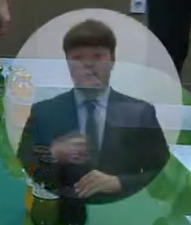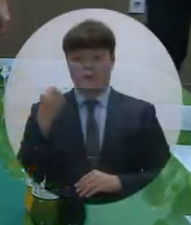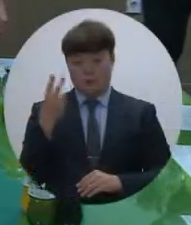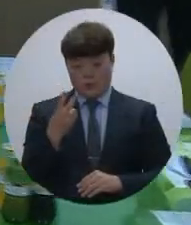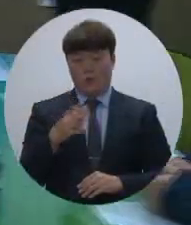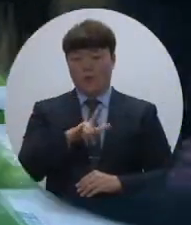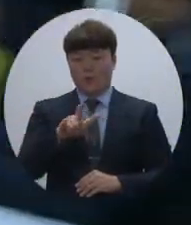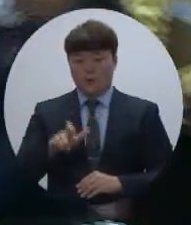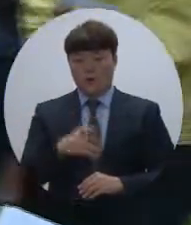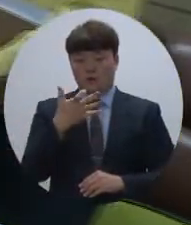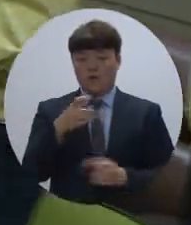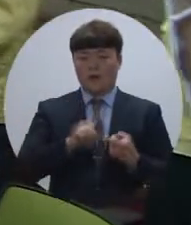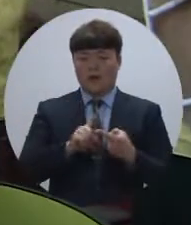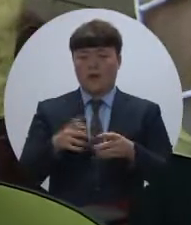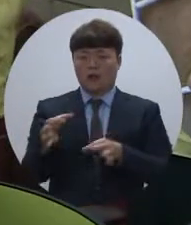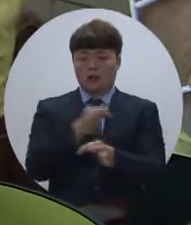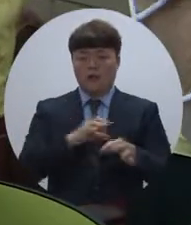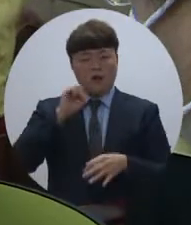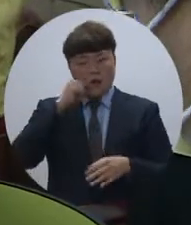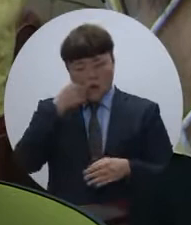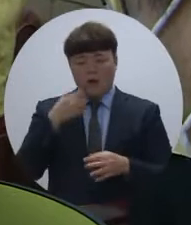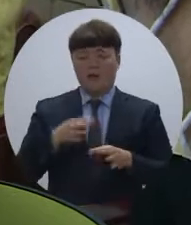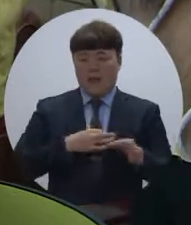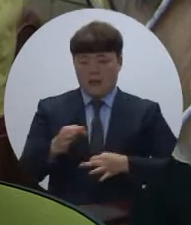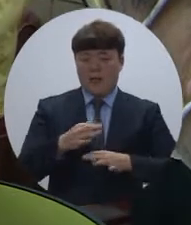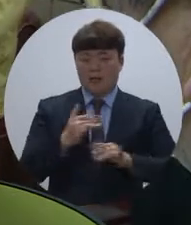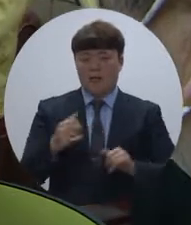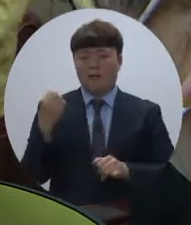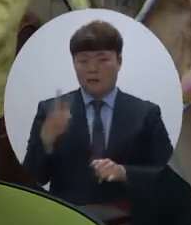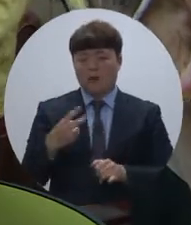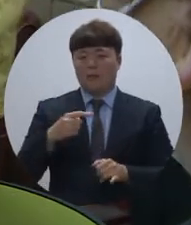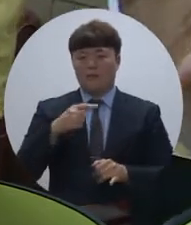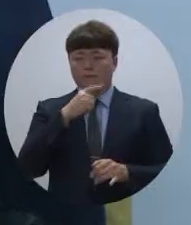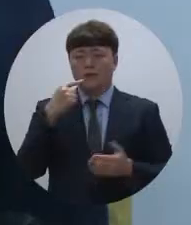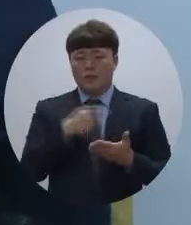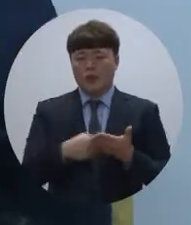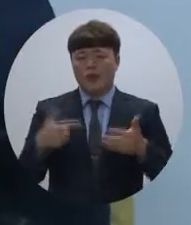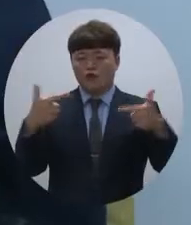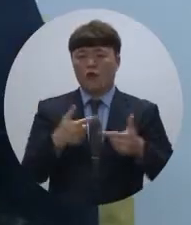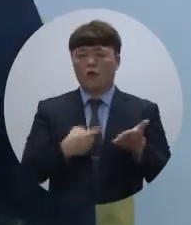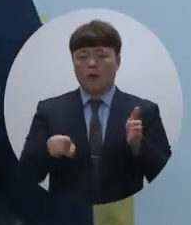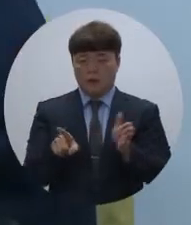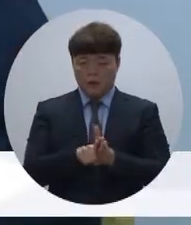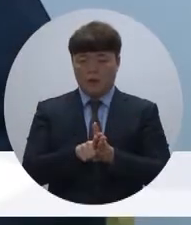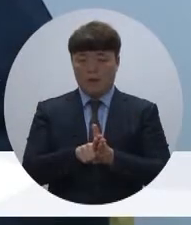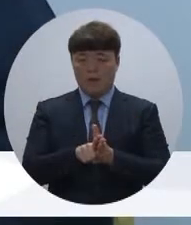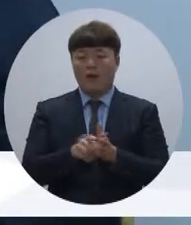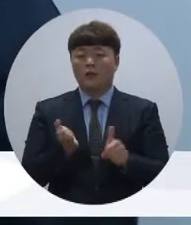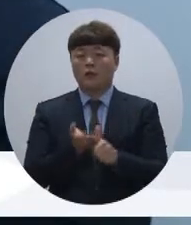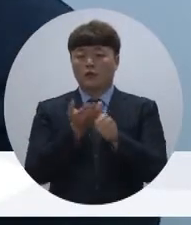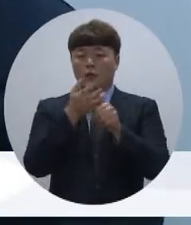또한 코로나19로 경제적 어려움을 겪는 소상공인과 자영업자의 피해를 최소화하기 위해 중소기업 및